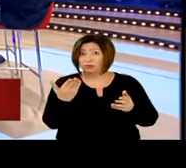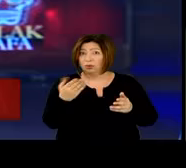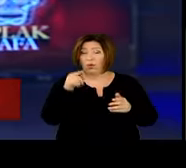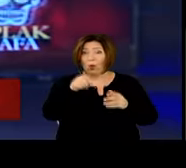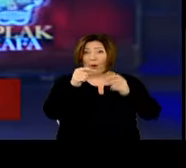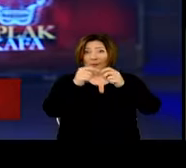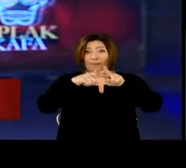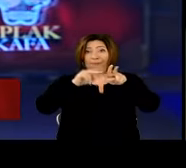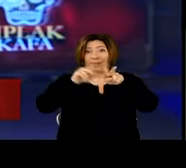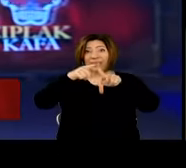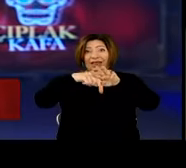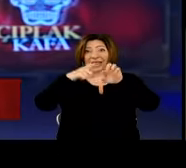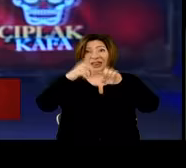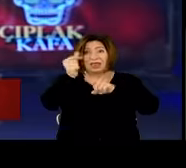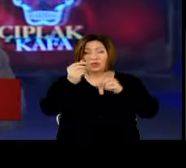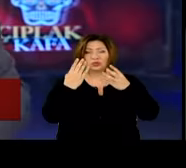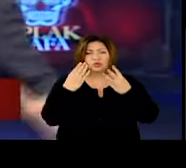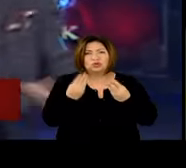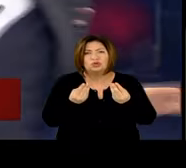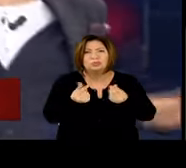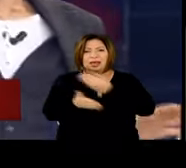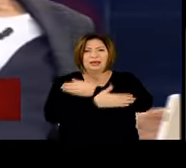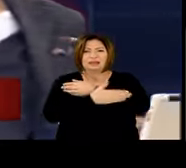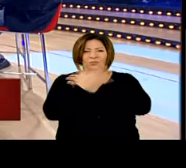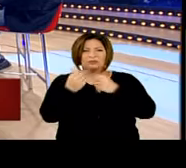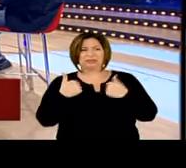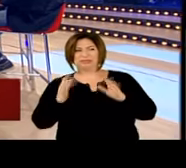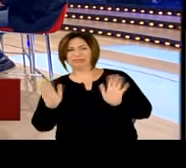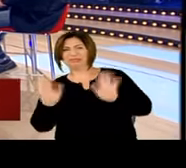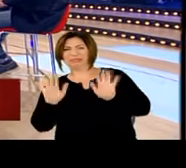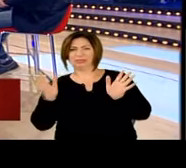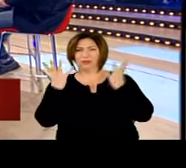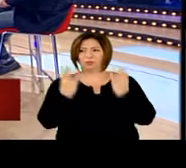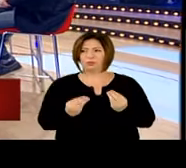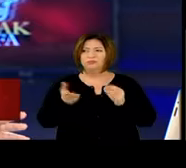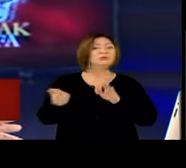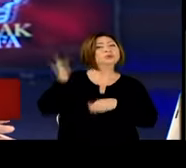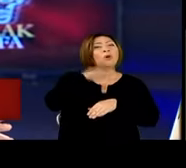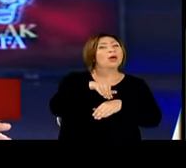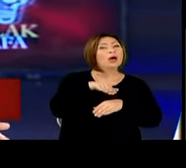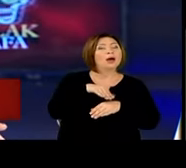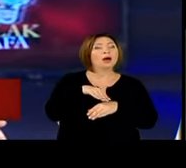O bakteriler de onun çürümesine filan yardım ediyor. Ben gittikçe irite oluyorum. Sonra